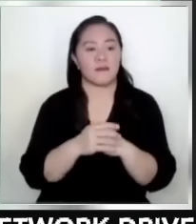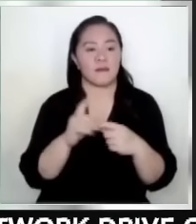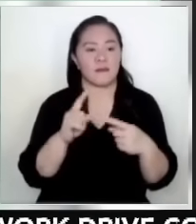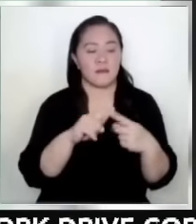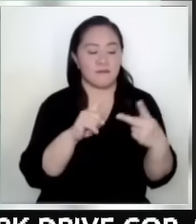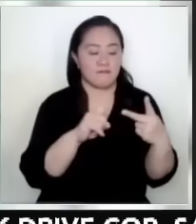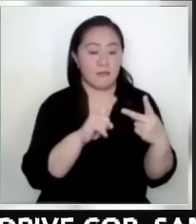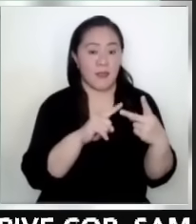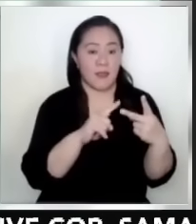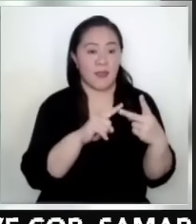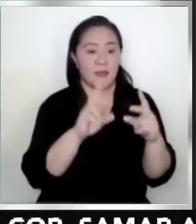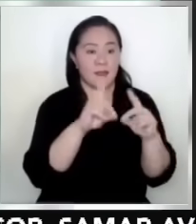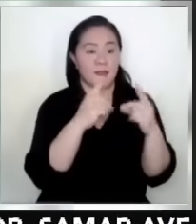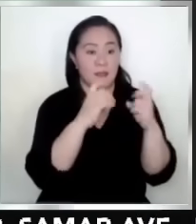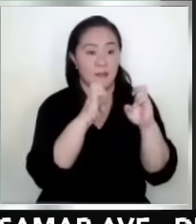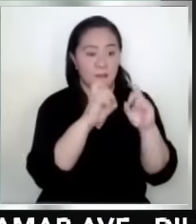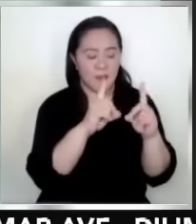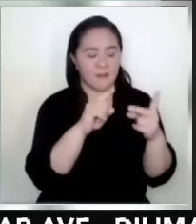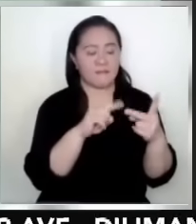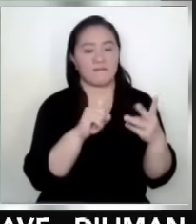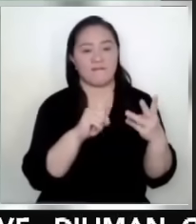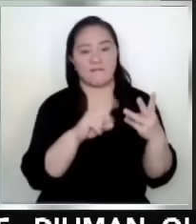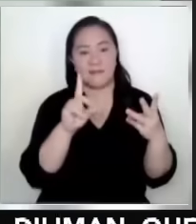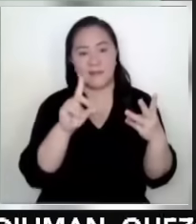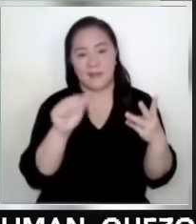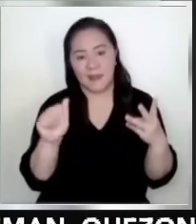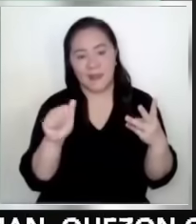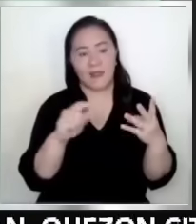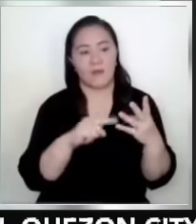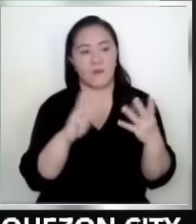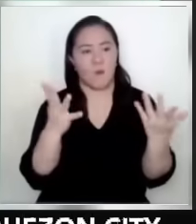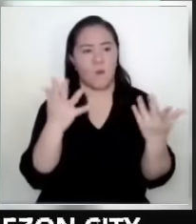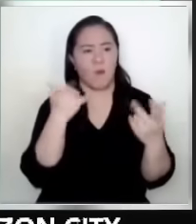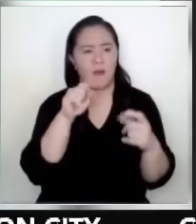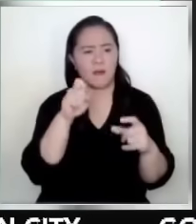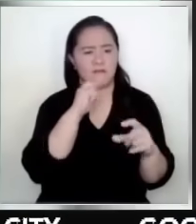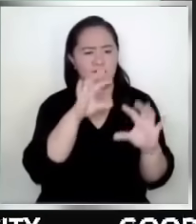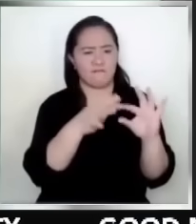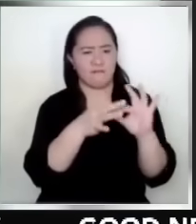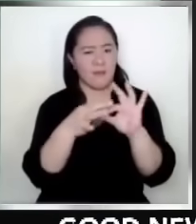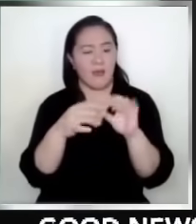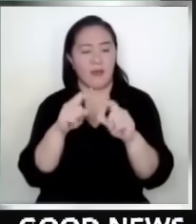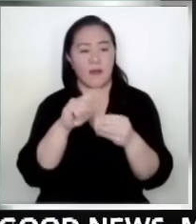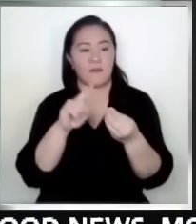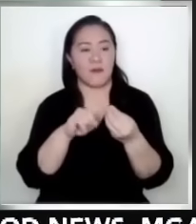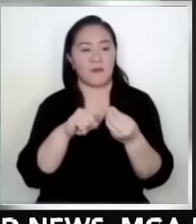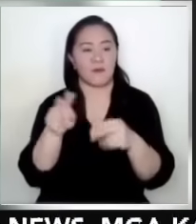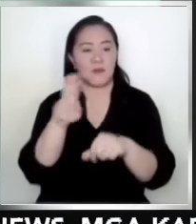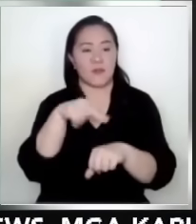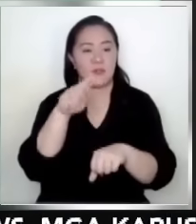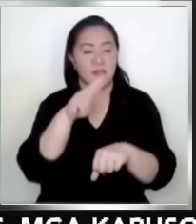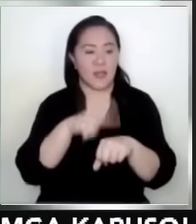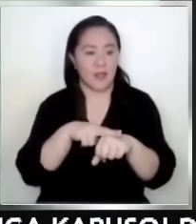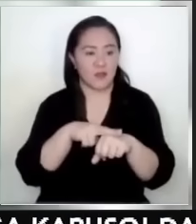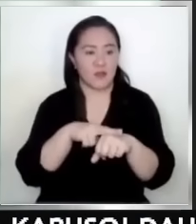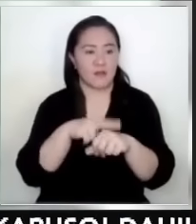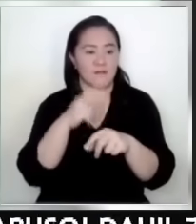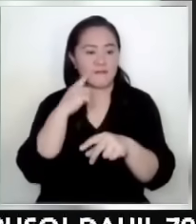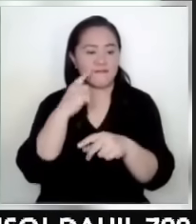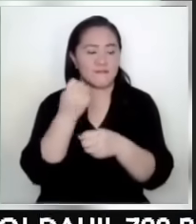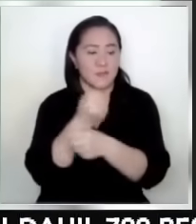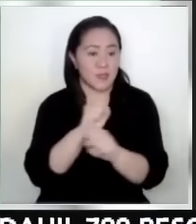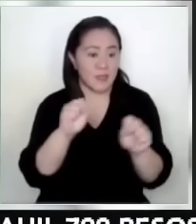sa DA, at iba pang mga ahensya na wala namang kinalaman sa national security, surveillance, at